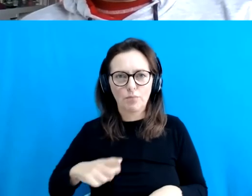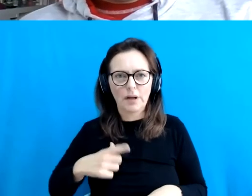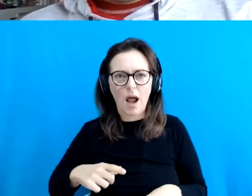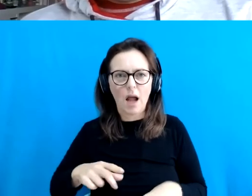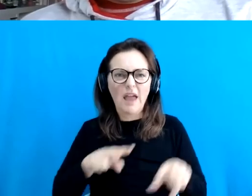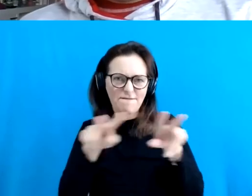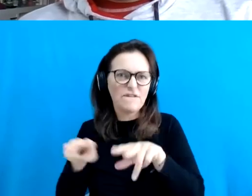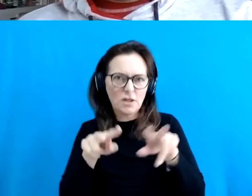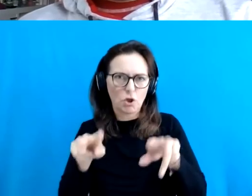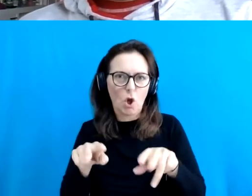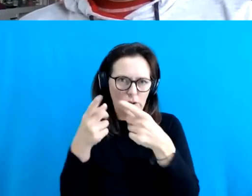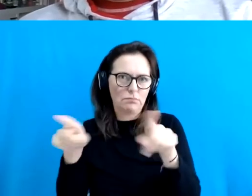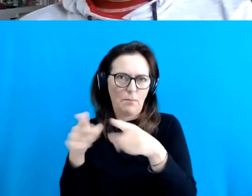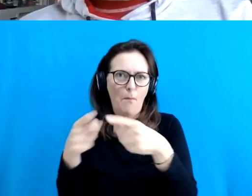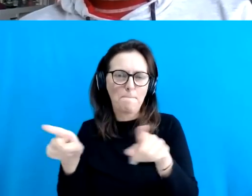takrat. Ne.